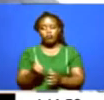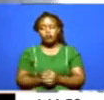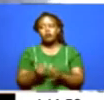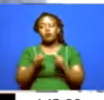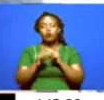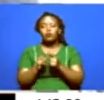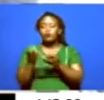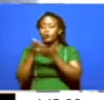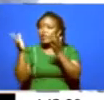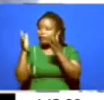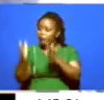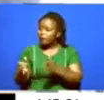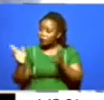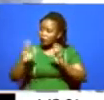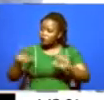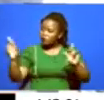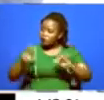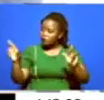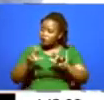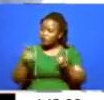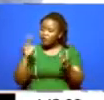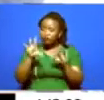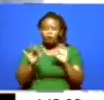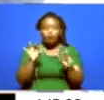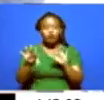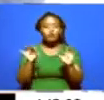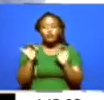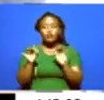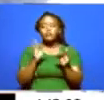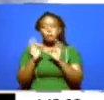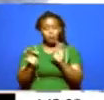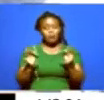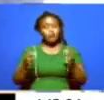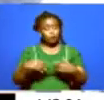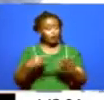ajitayarishe kwa mchujo. Kama kutakuwa na maongezi kama wenzangu walivyoongea, tutatoa mwelekeo.